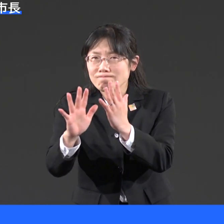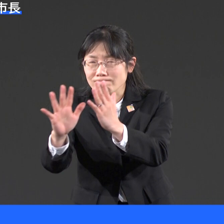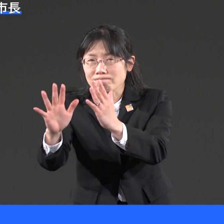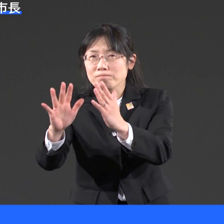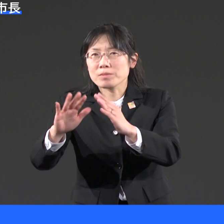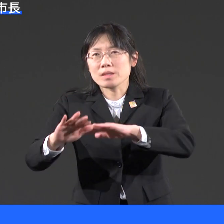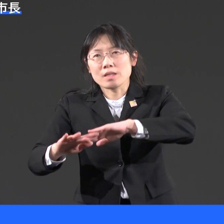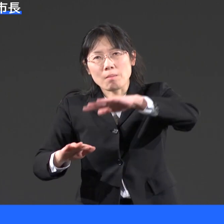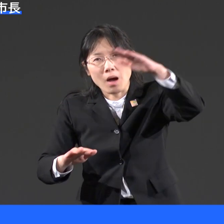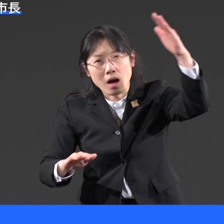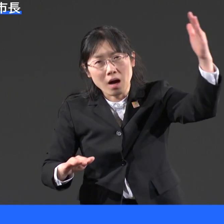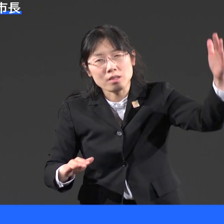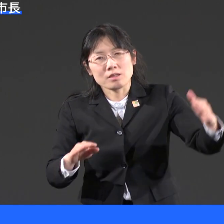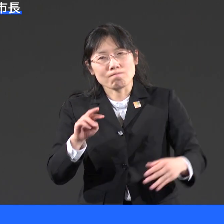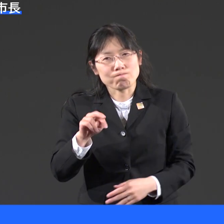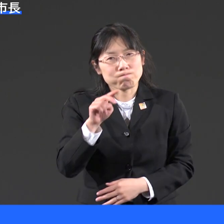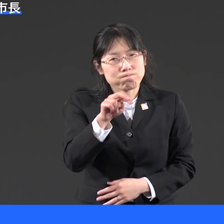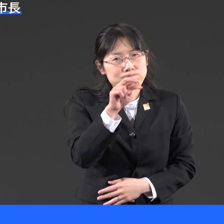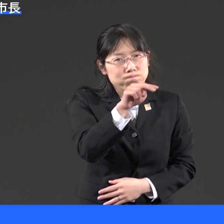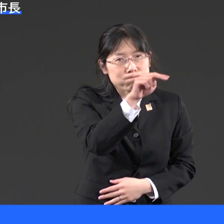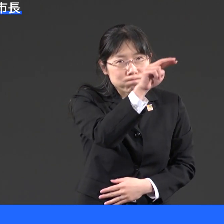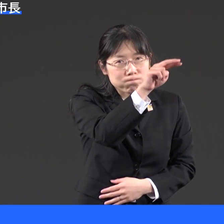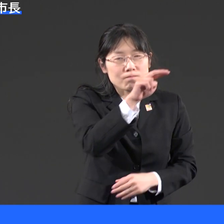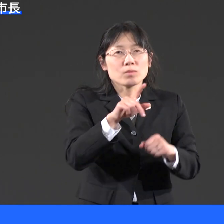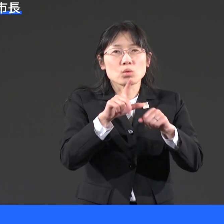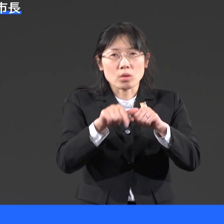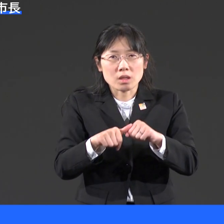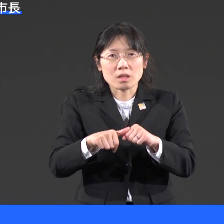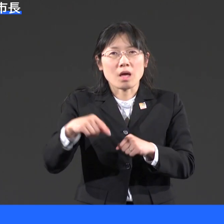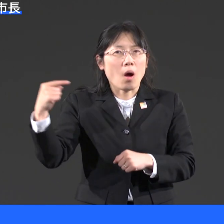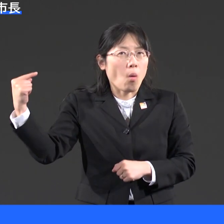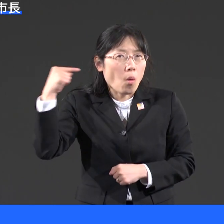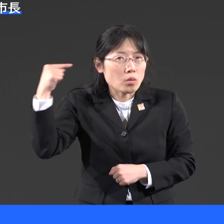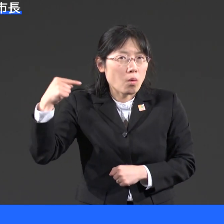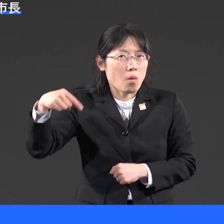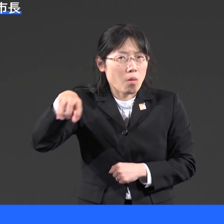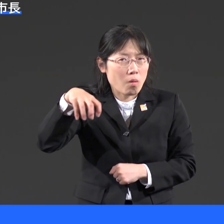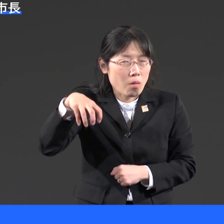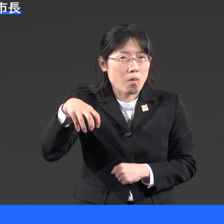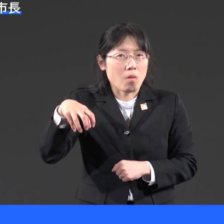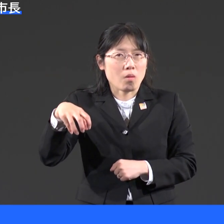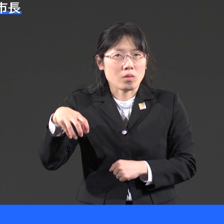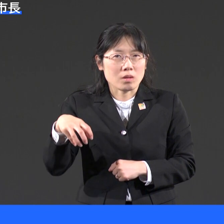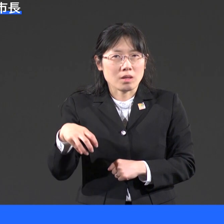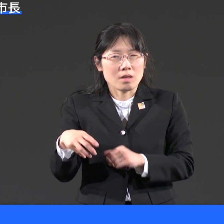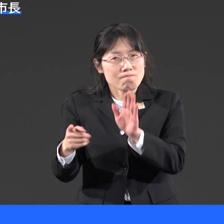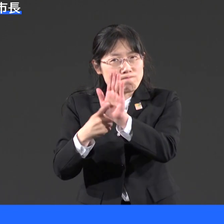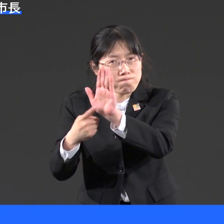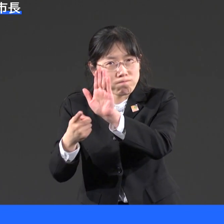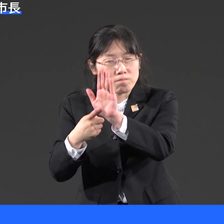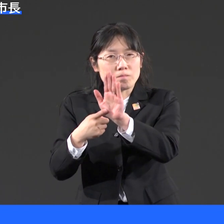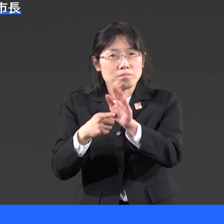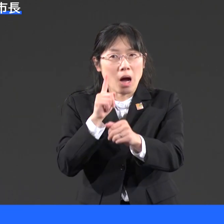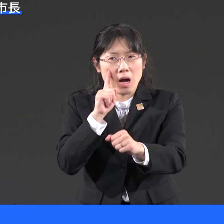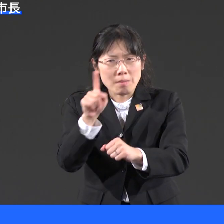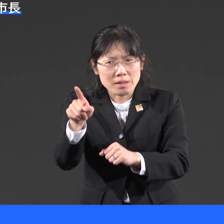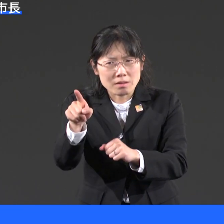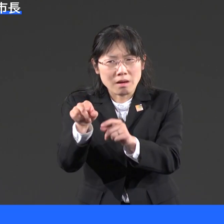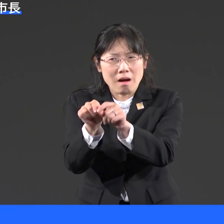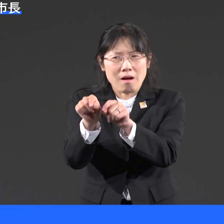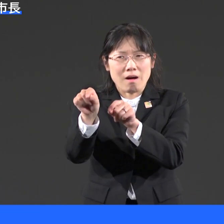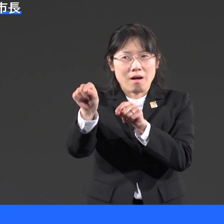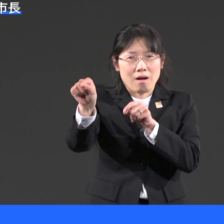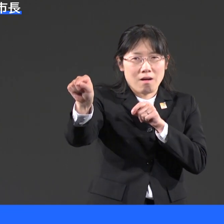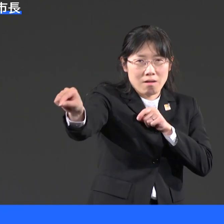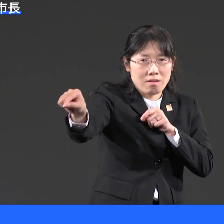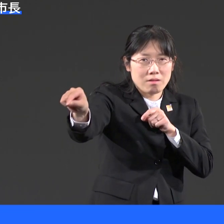登るときには、音を出していくだとか、あるいは見かけた姿を見かけた場合には近づかないとか、そういう一般的